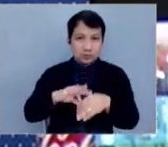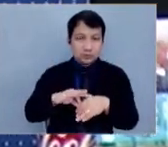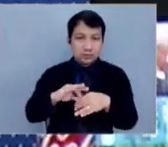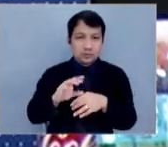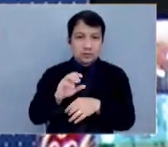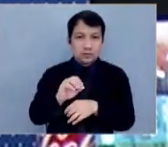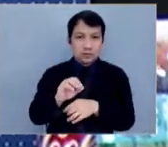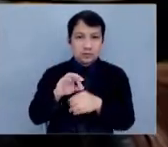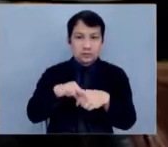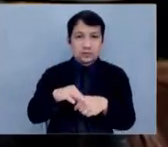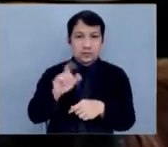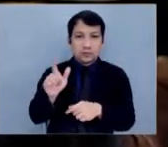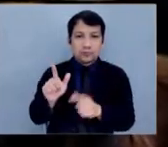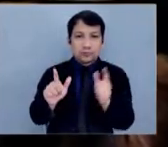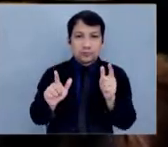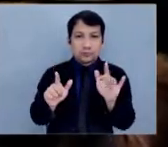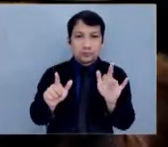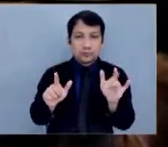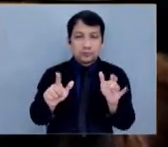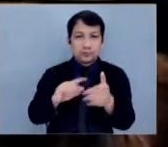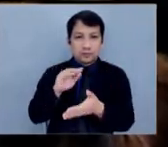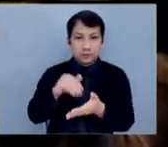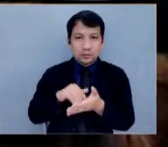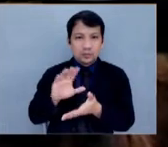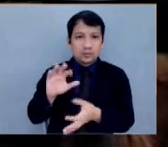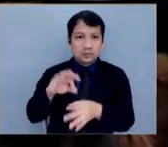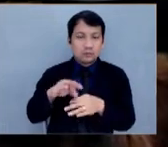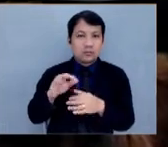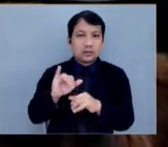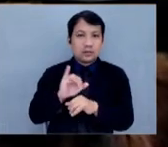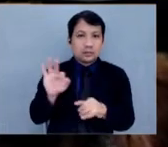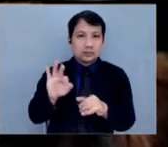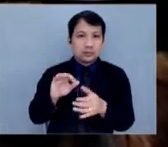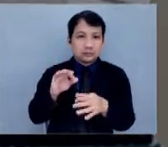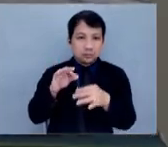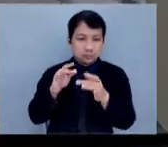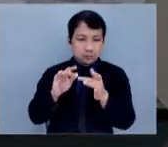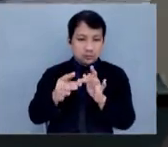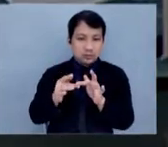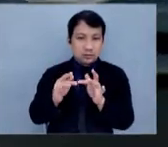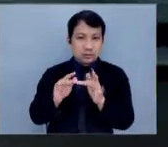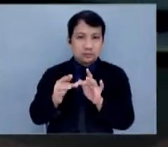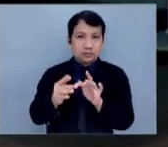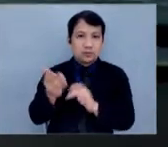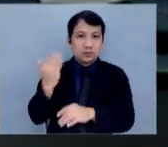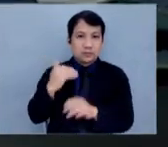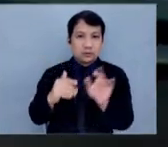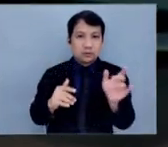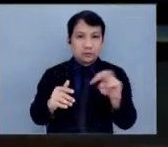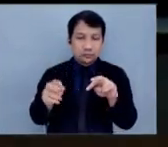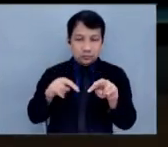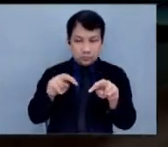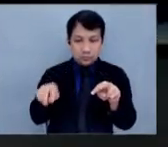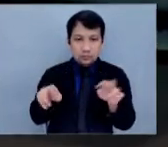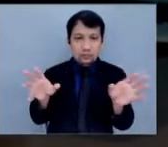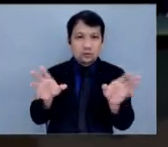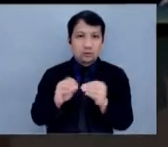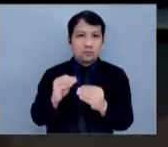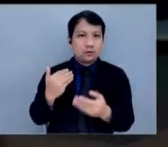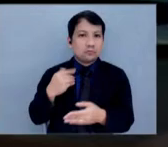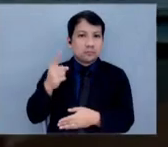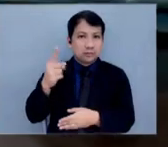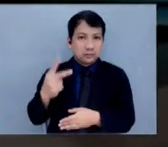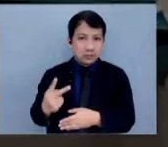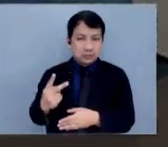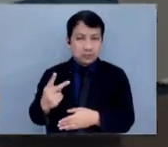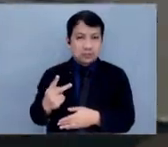sa 2025 midterm elections kapag online na lang. Lalo't noong 2022 elections, wala pa sa kalahati ng mga